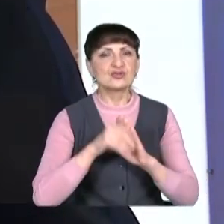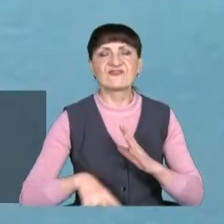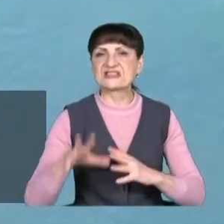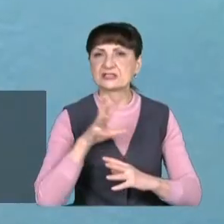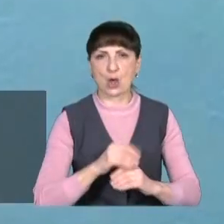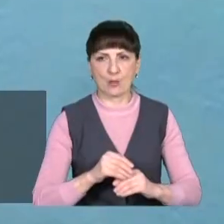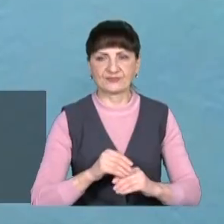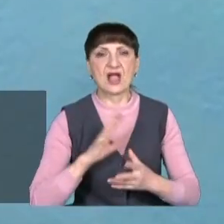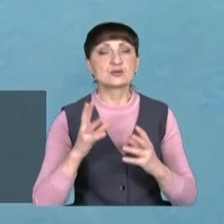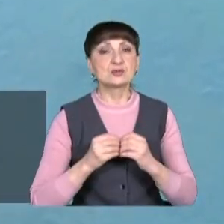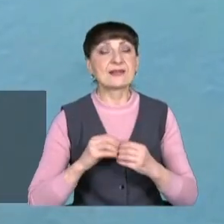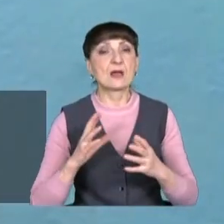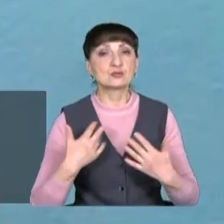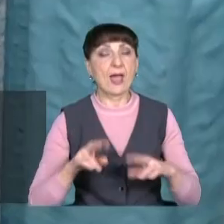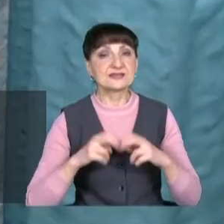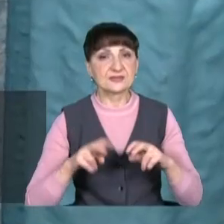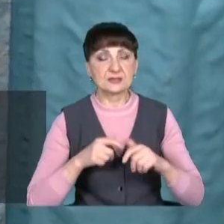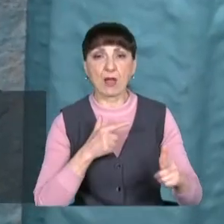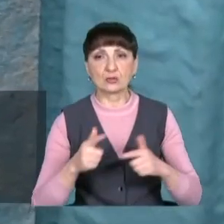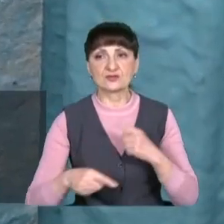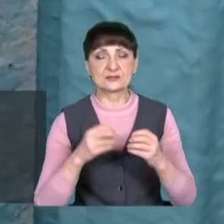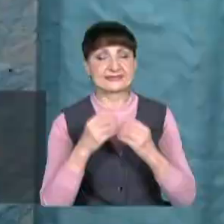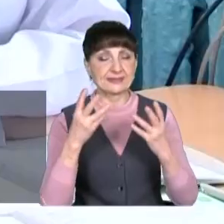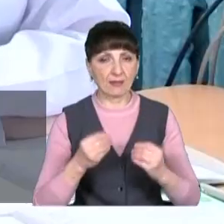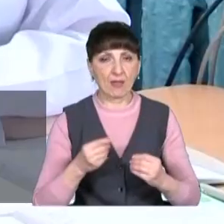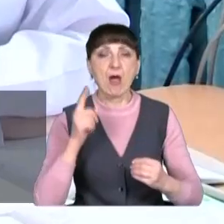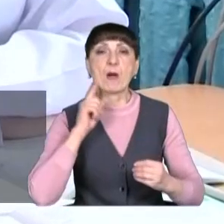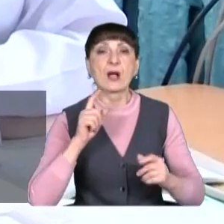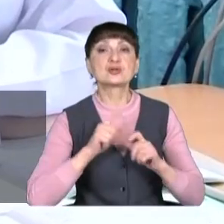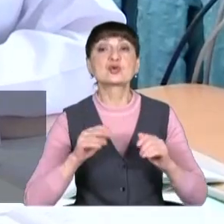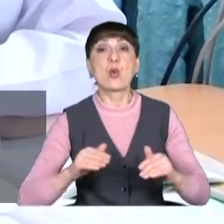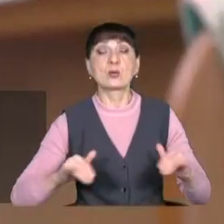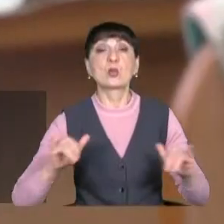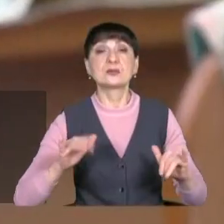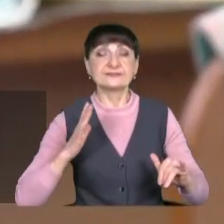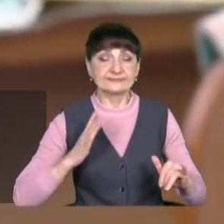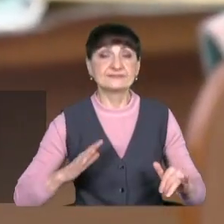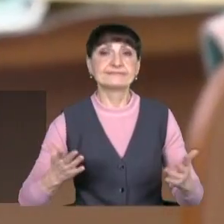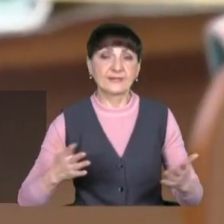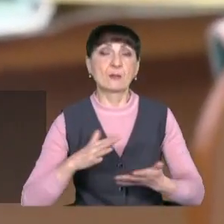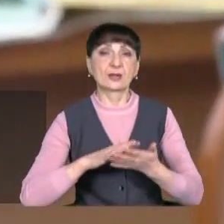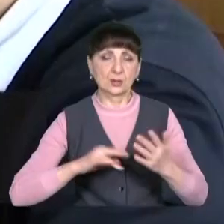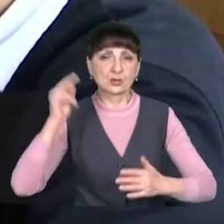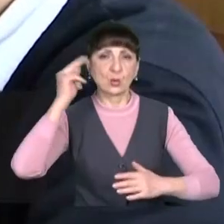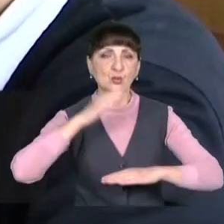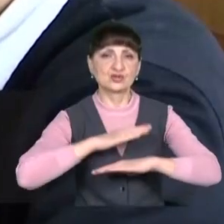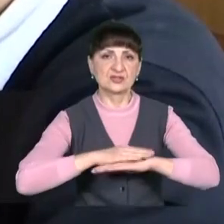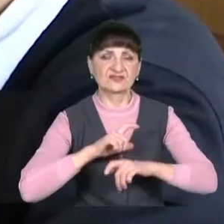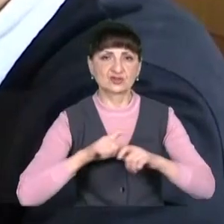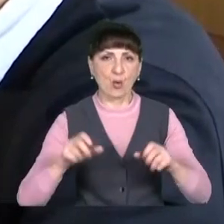все. Результаты экспертизы будут готовы через 10 дней. Ну а пока школьникам остается одно – продолжать учиться в